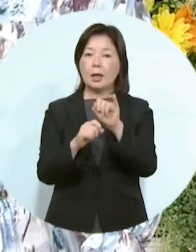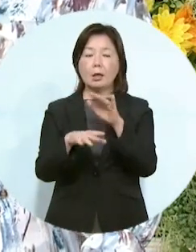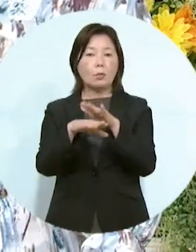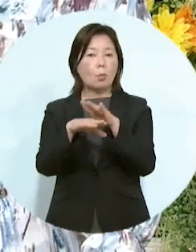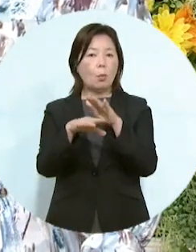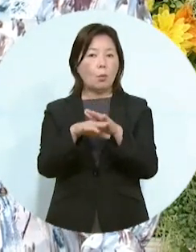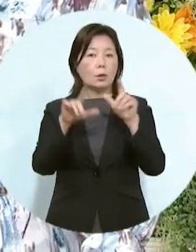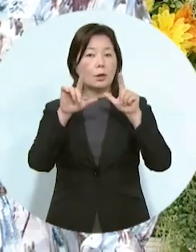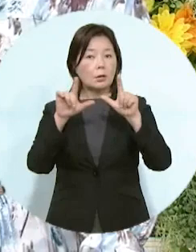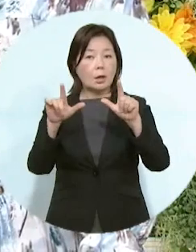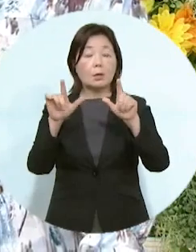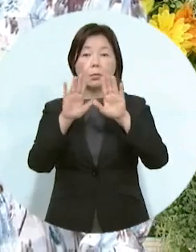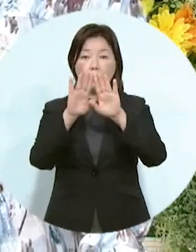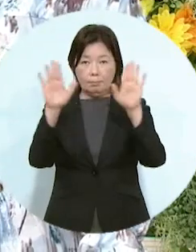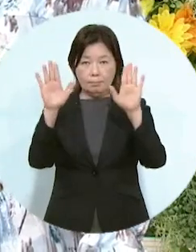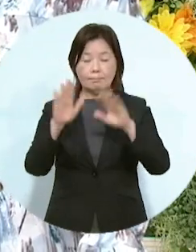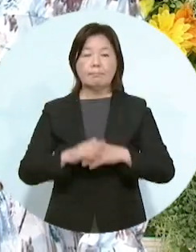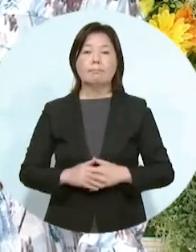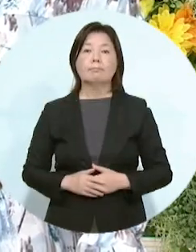ました。